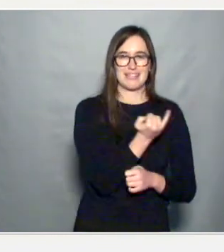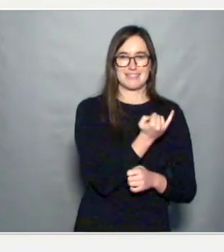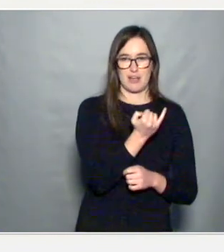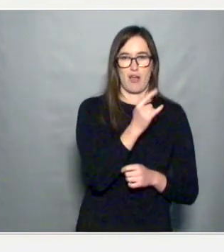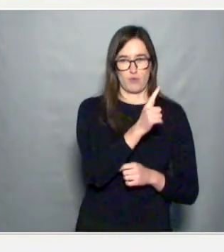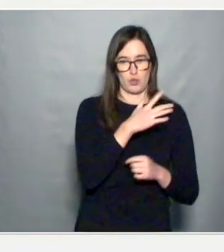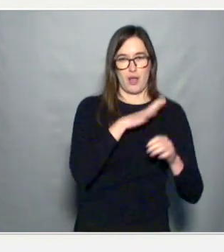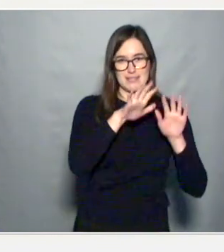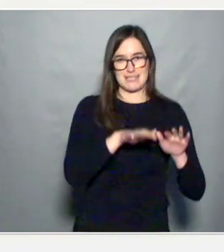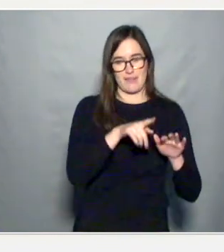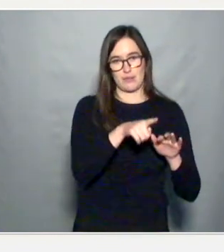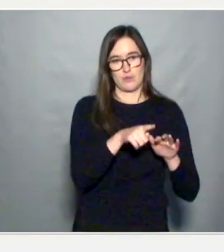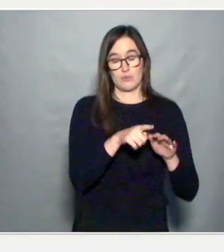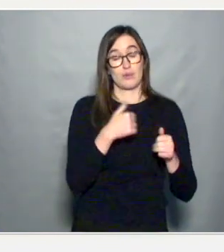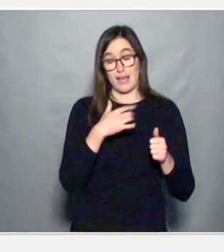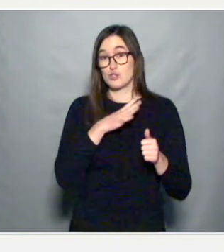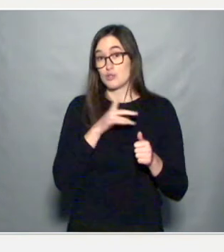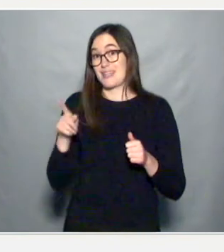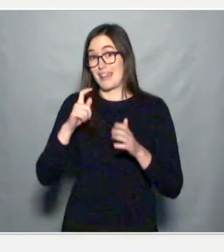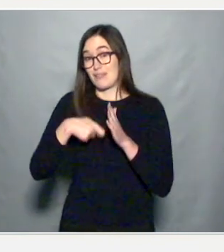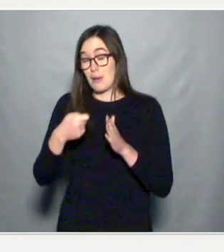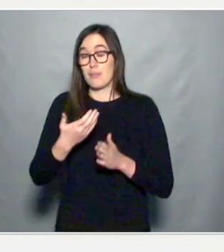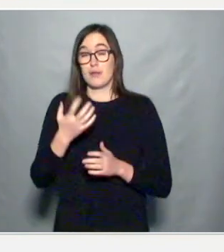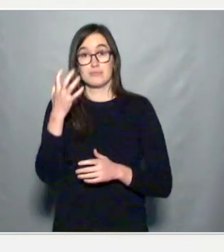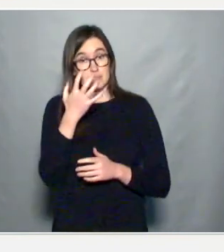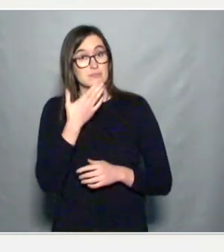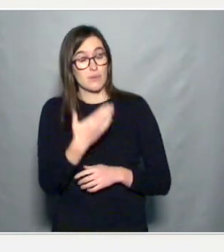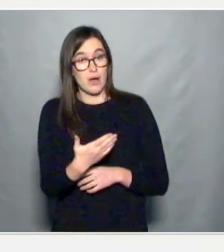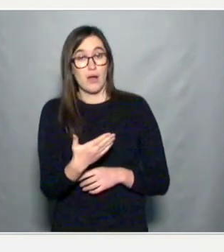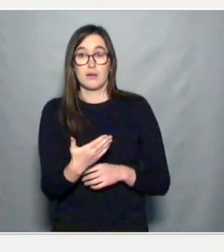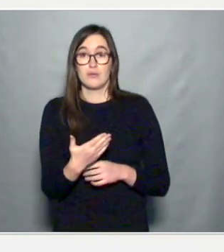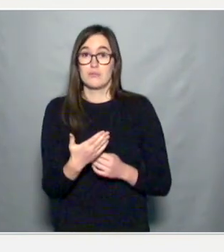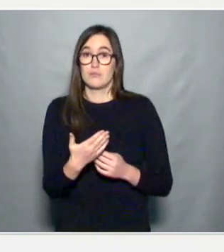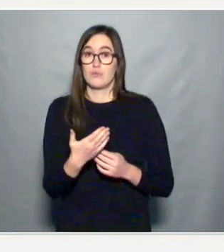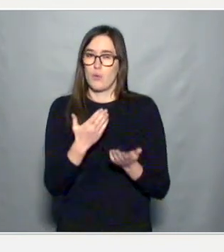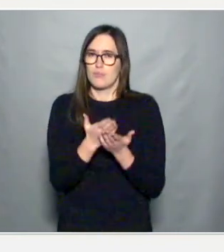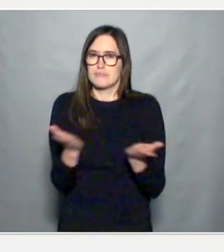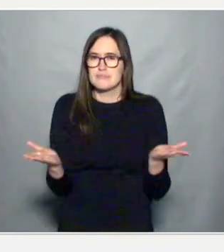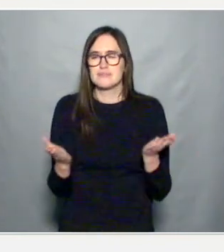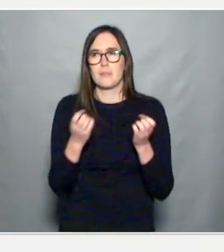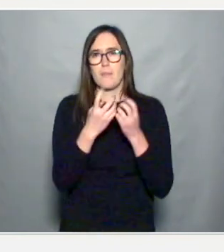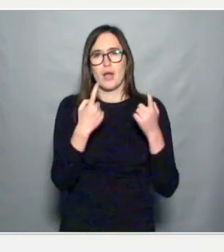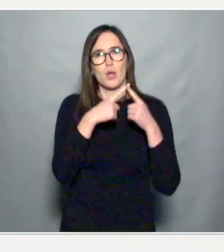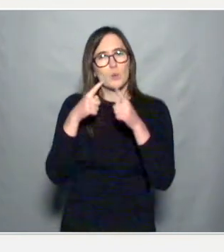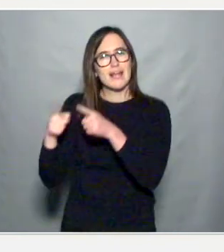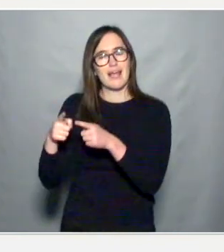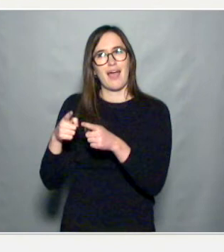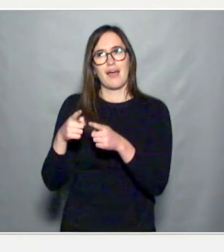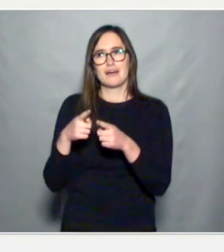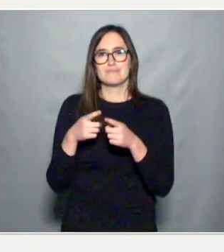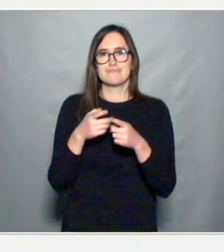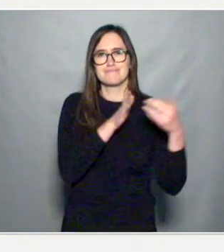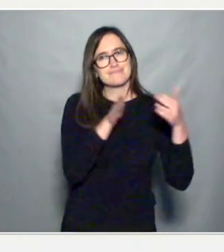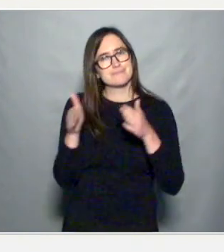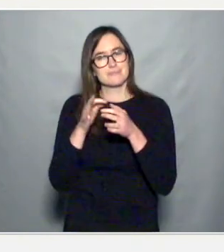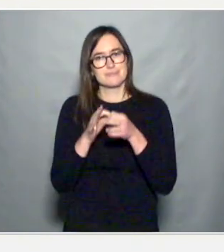göra en kort film av det. Jag tycker som sagt att den är otroligt bra och talande på väldigt många olika sätt. Varför gör jag det